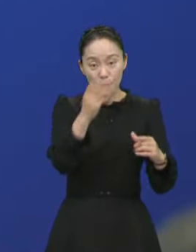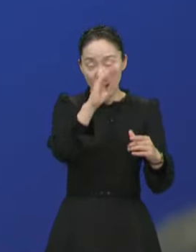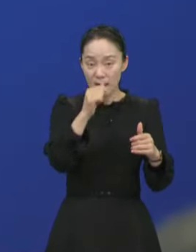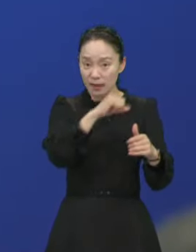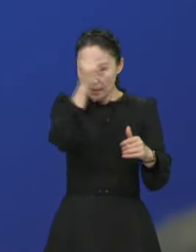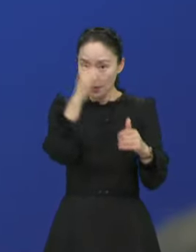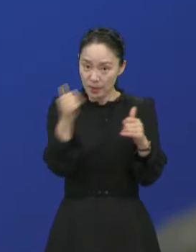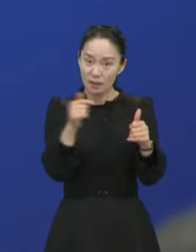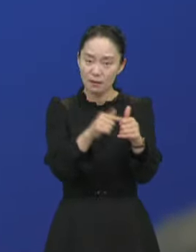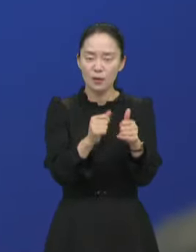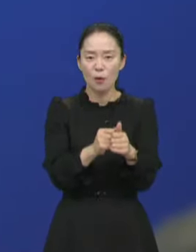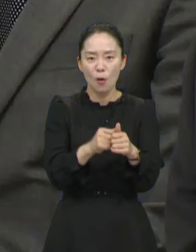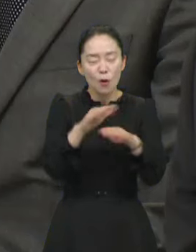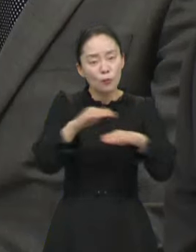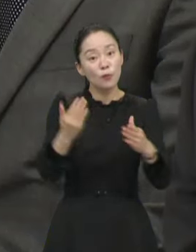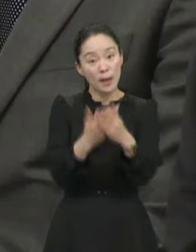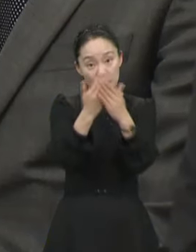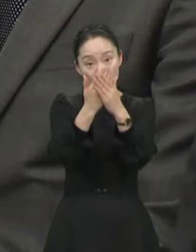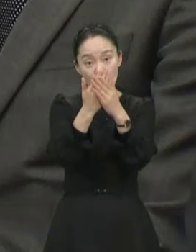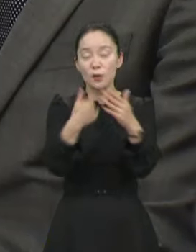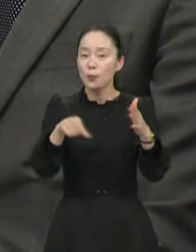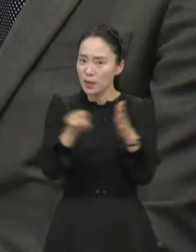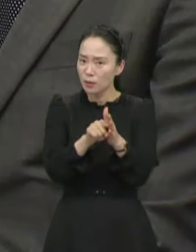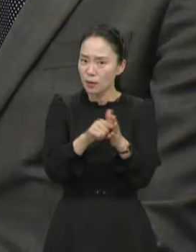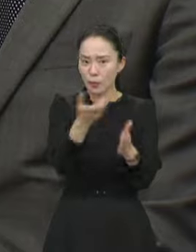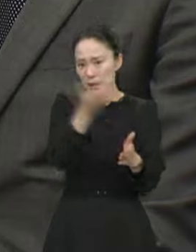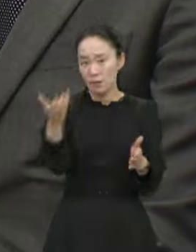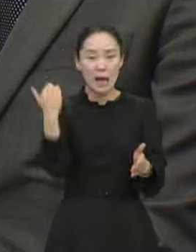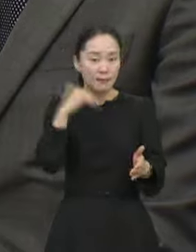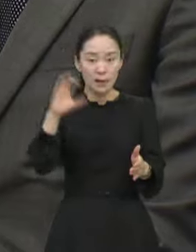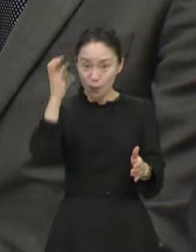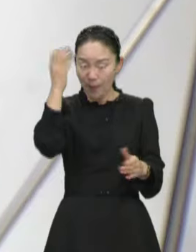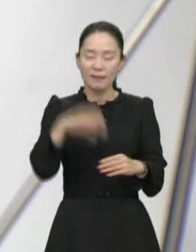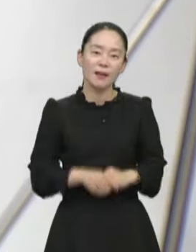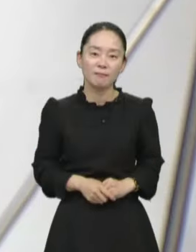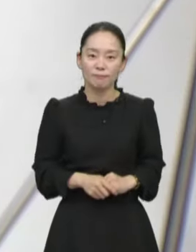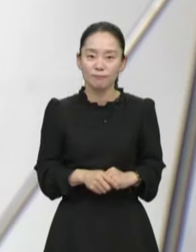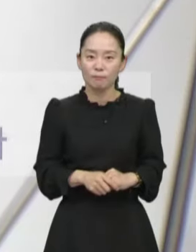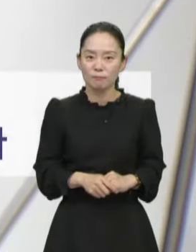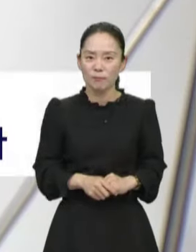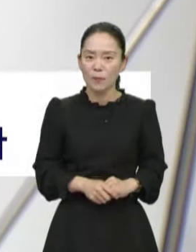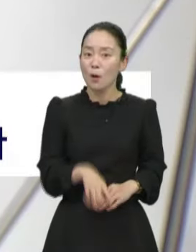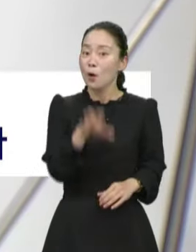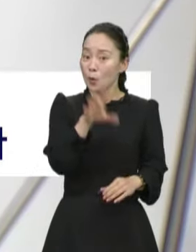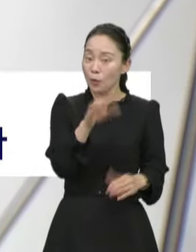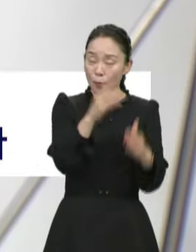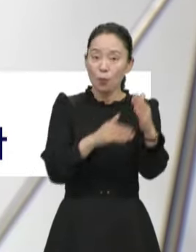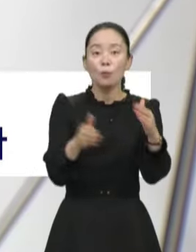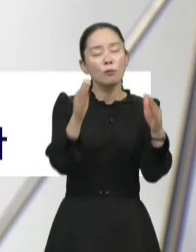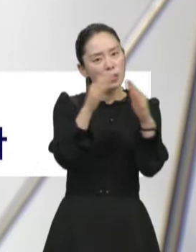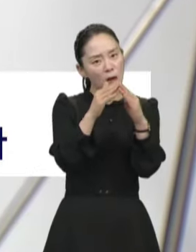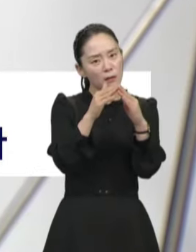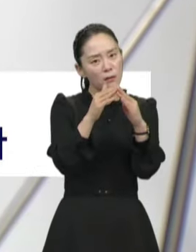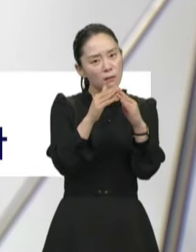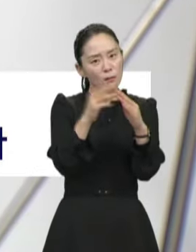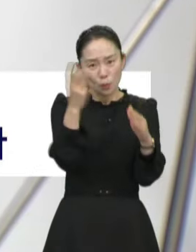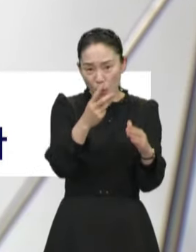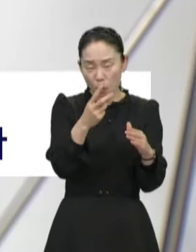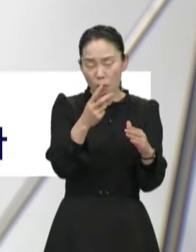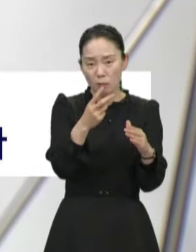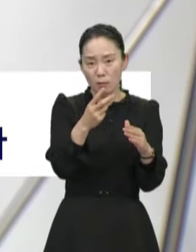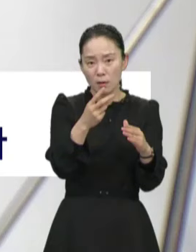당선인은 균형발전 차원에서 이전에 안된다며 반대했지만 여기에 있는 공공 기관을 다시 또